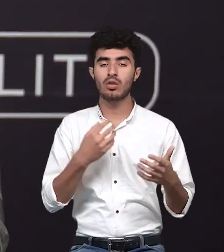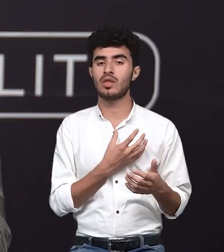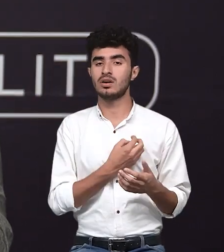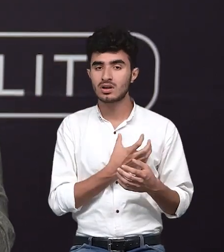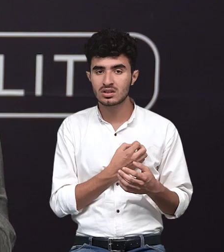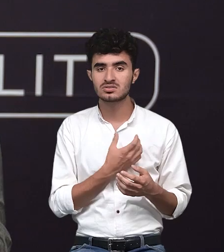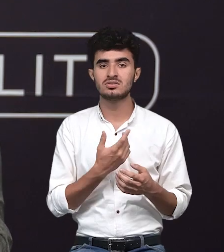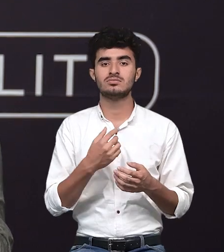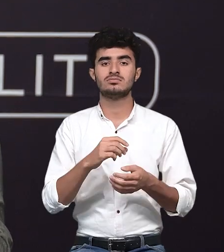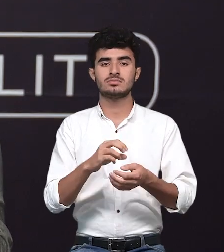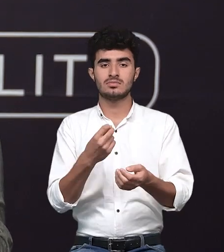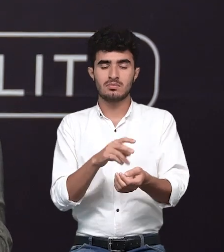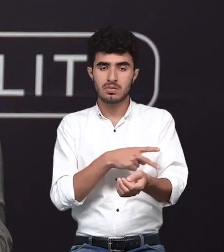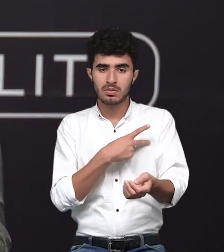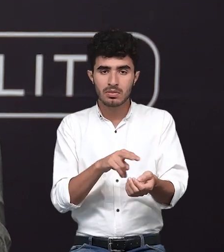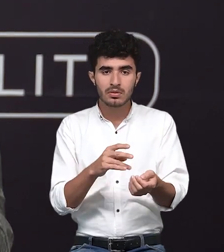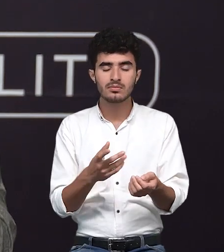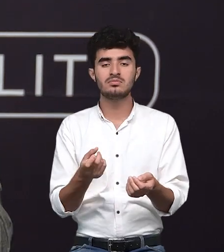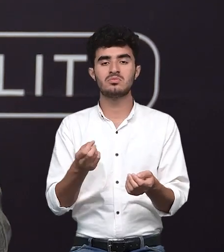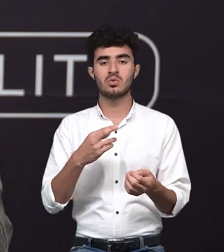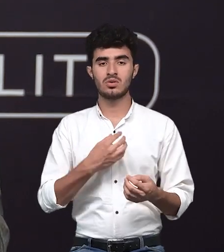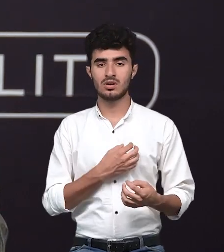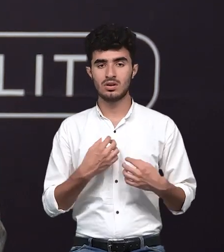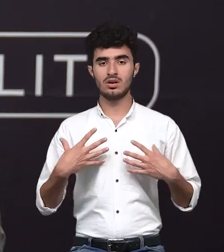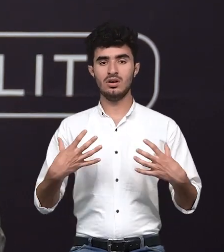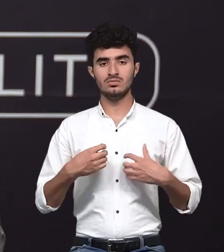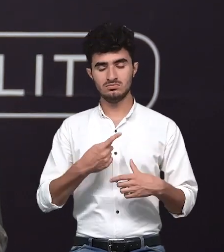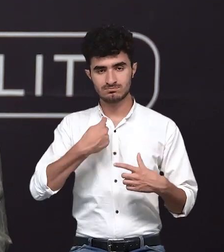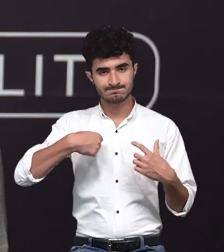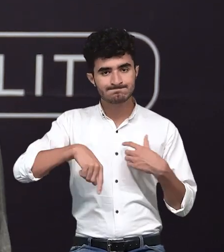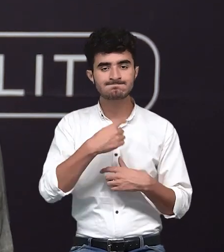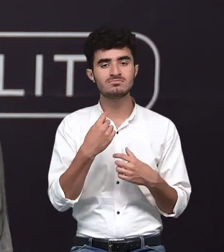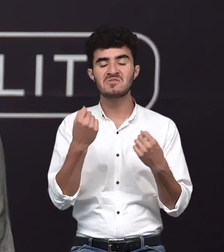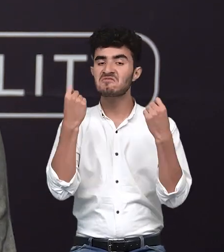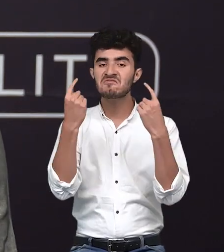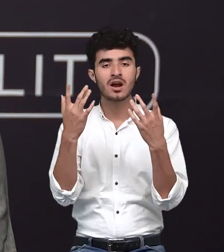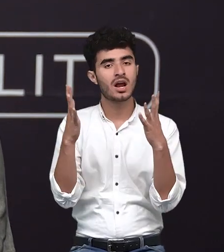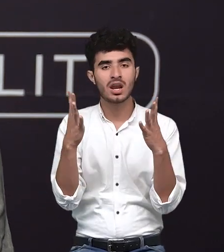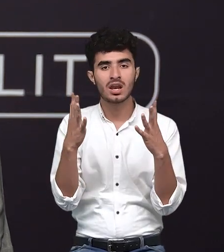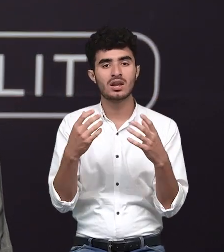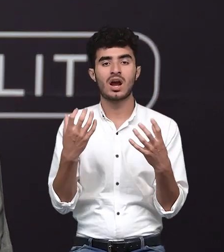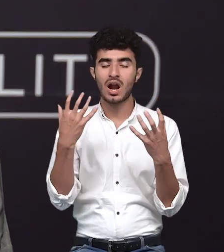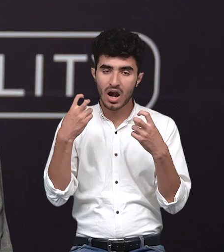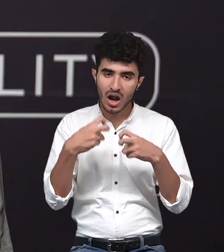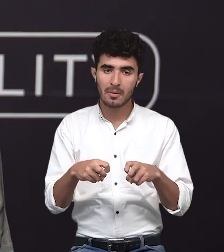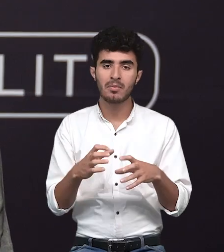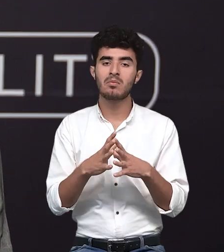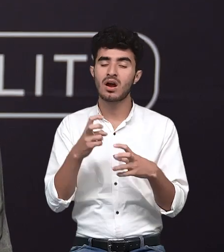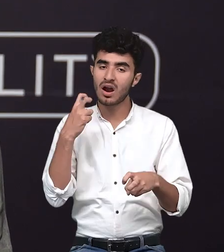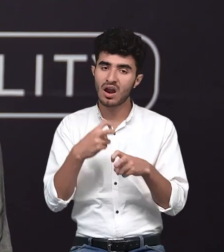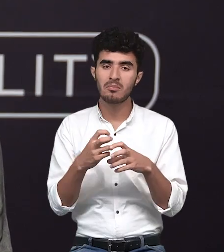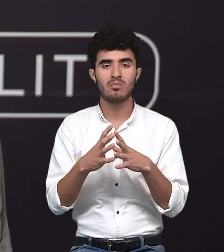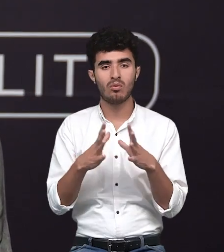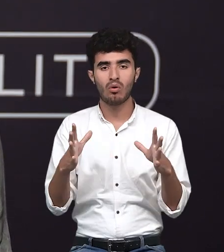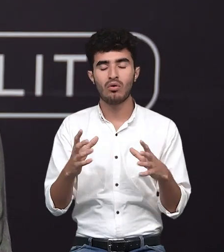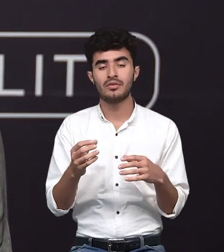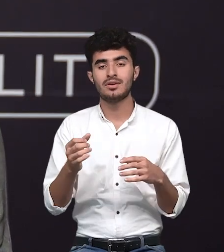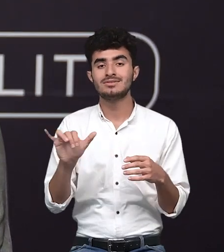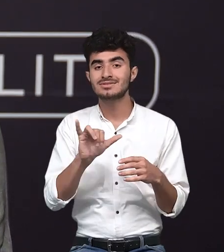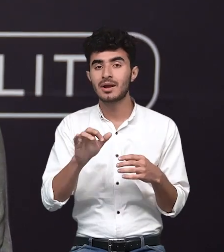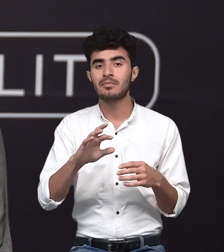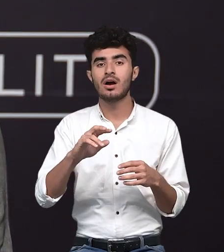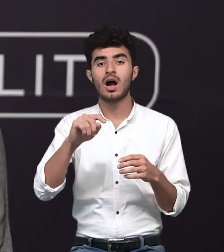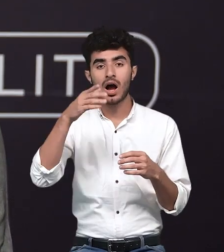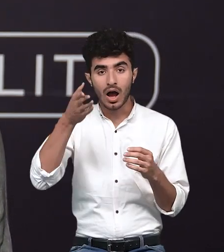जो बग़ैर ट्रॉमा के बड़े हुए हैं कम से कम 20 साल कम हो जाती है, जिसके ऊपर अभी बड़ी अलार्मिंग